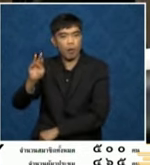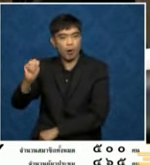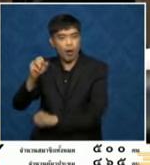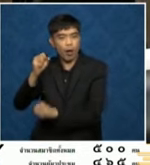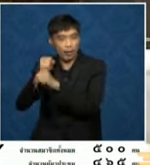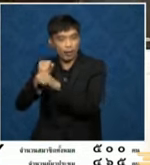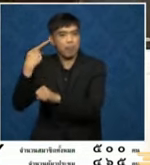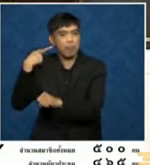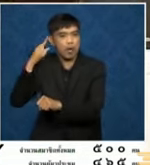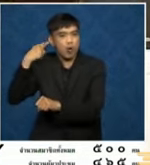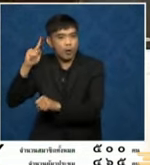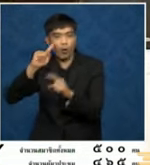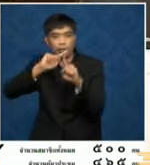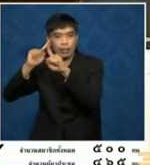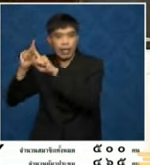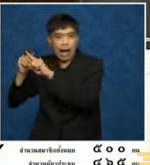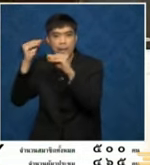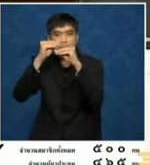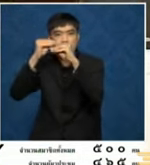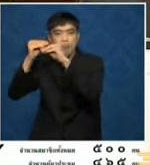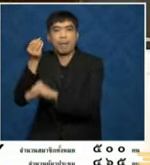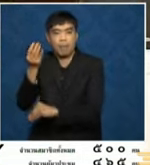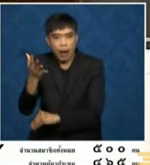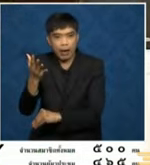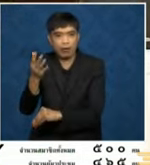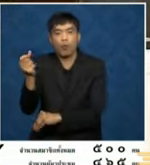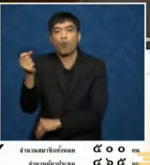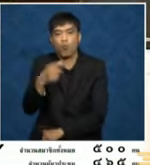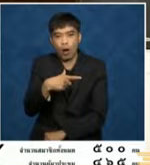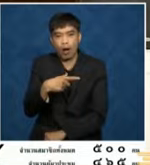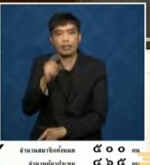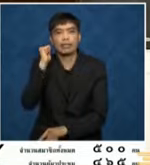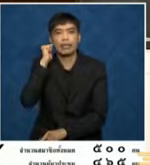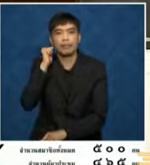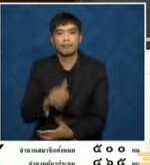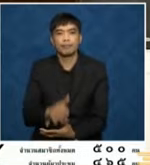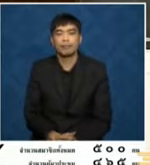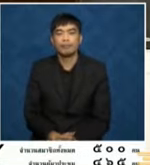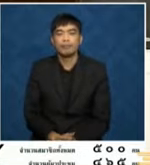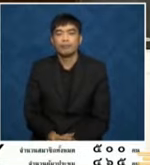าน ขอบคุณครับขอเชิญท่านณัฐพงษ์เลืองปัญญาวุฒิครับ